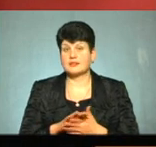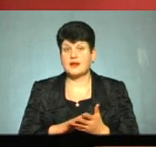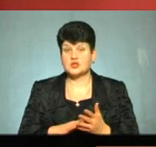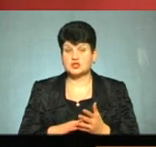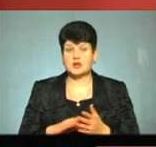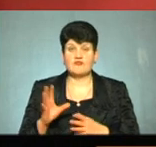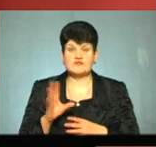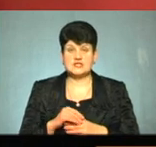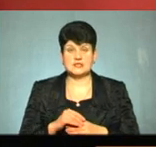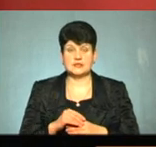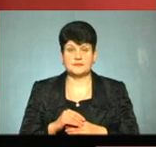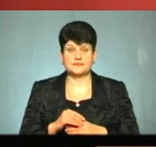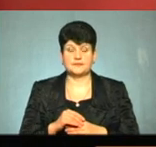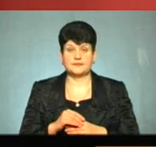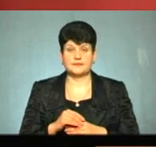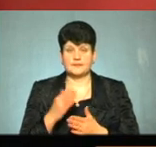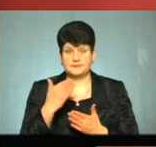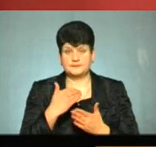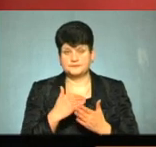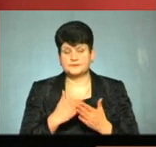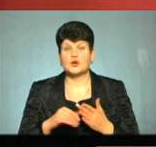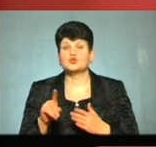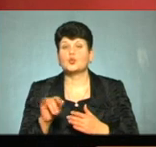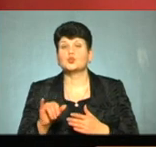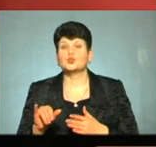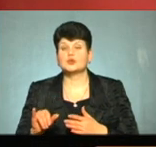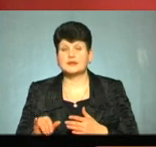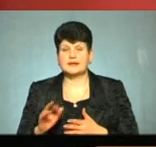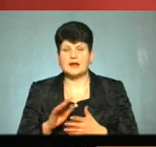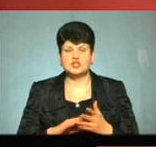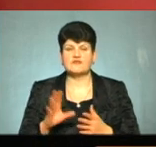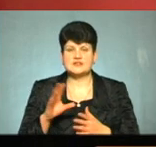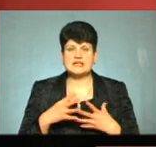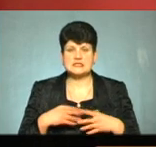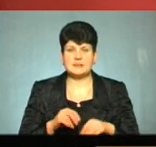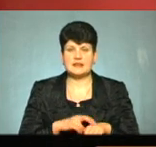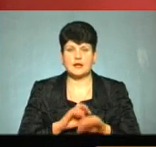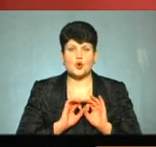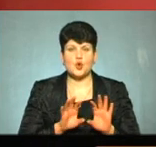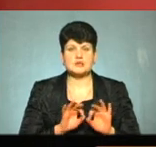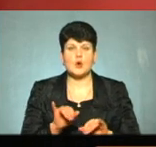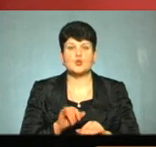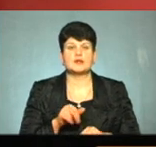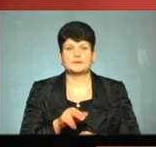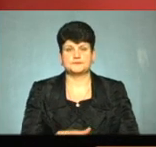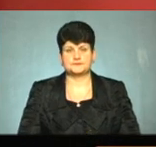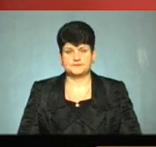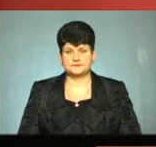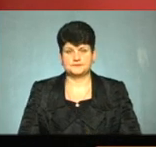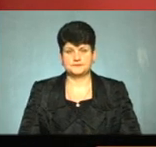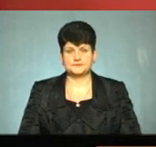а далі всі маршрути, як то кажуть, маршрути пацієнта, що куди і як далі, все сімейний лікар розкаже, куди